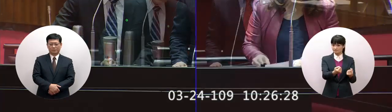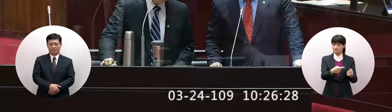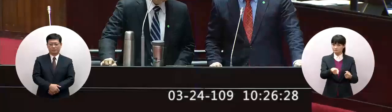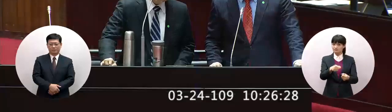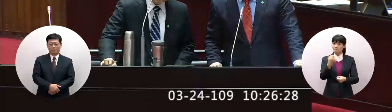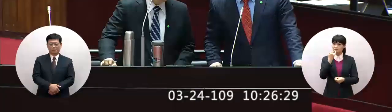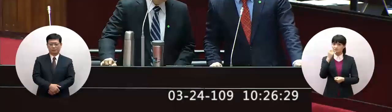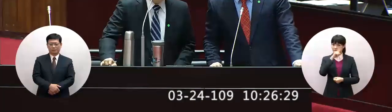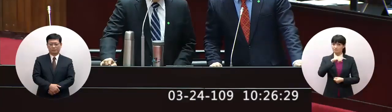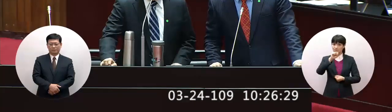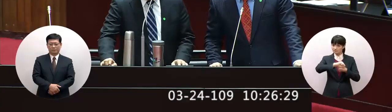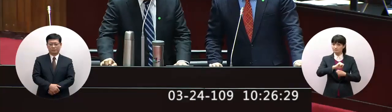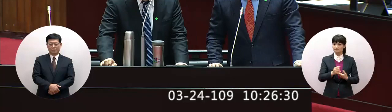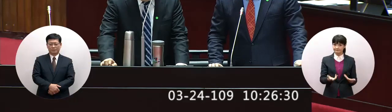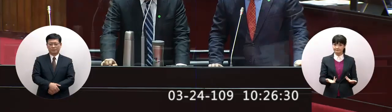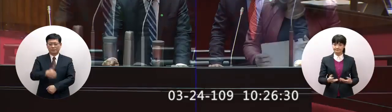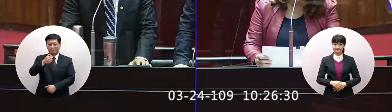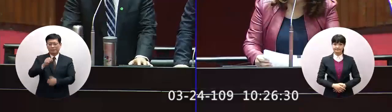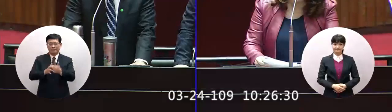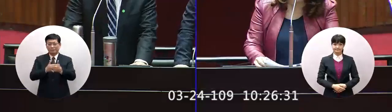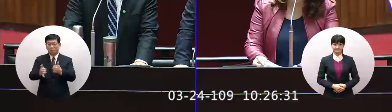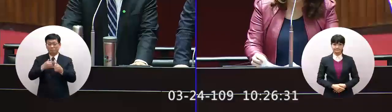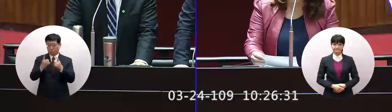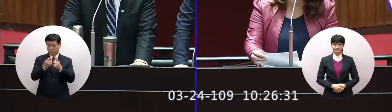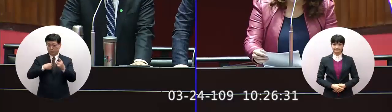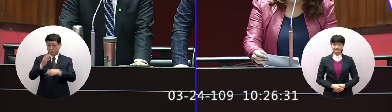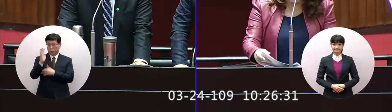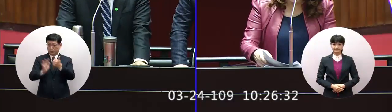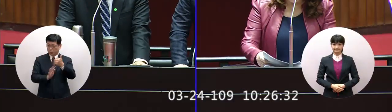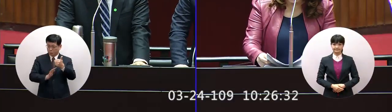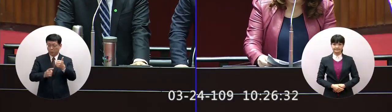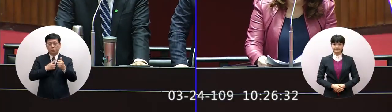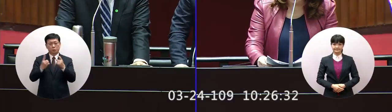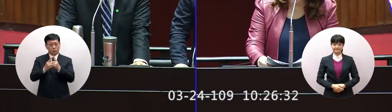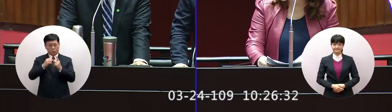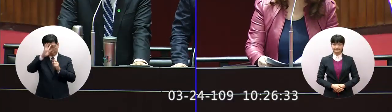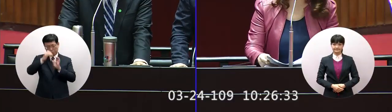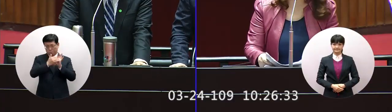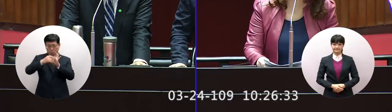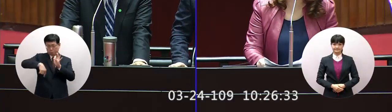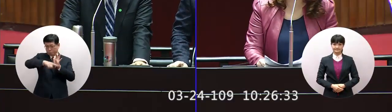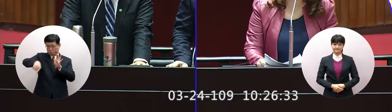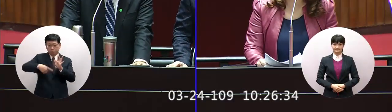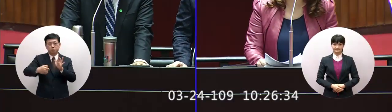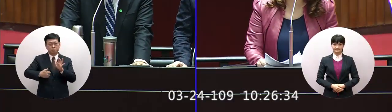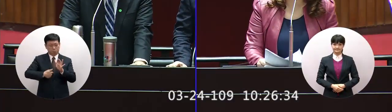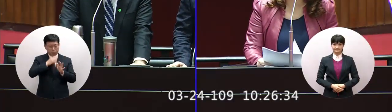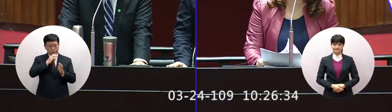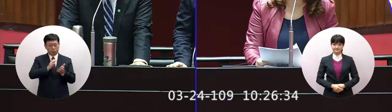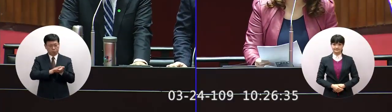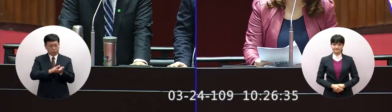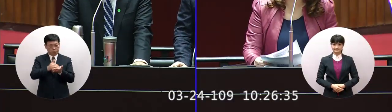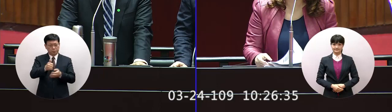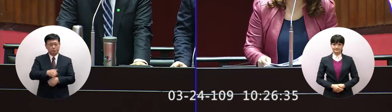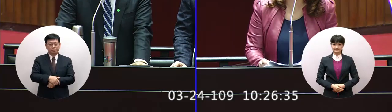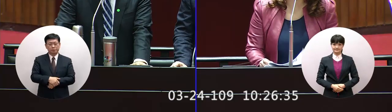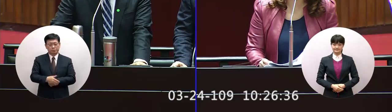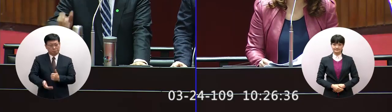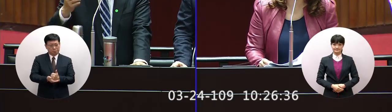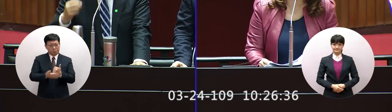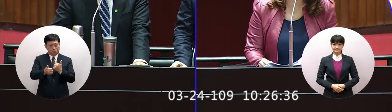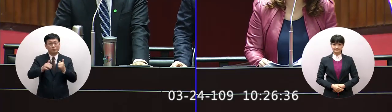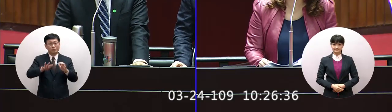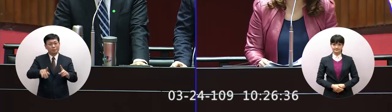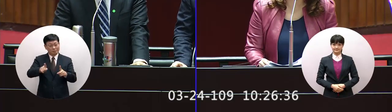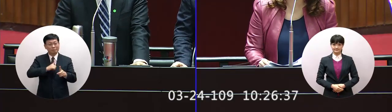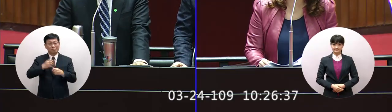能不能来做一个改善呢？ 谢谢委员对行政团队、对防疫团队有很多的肯定跟鼓励。其实